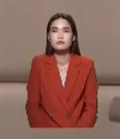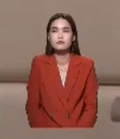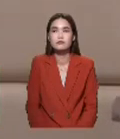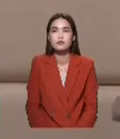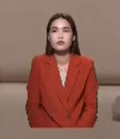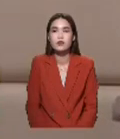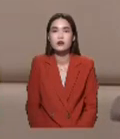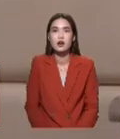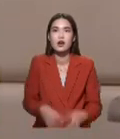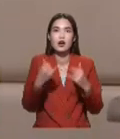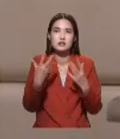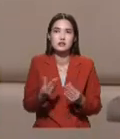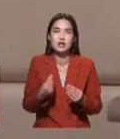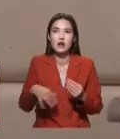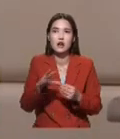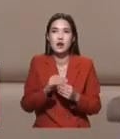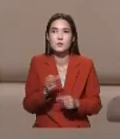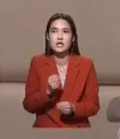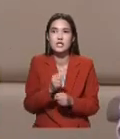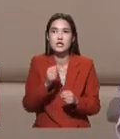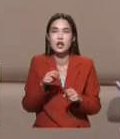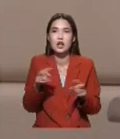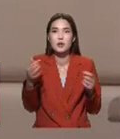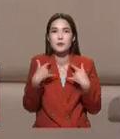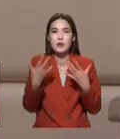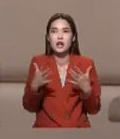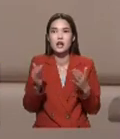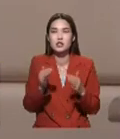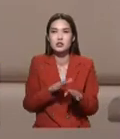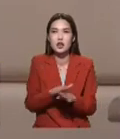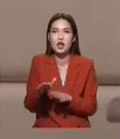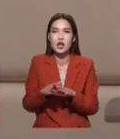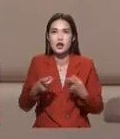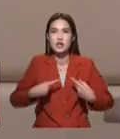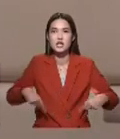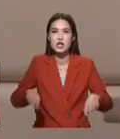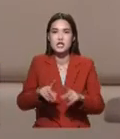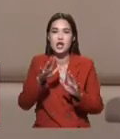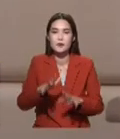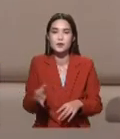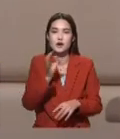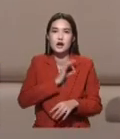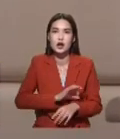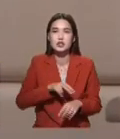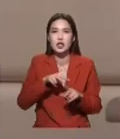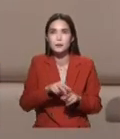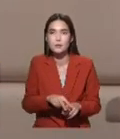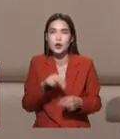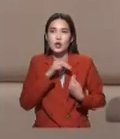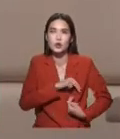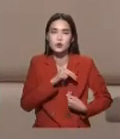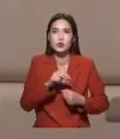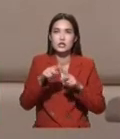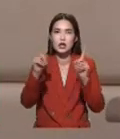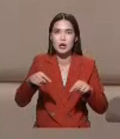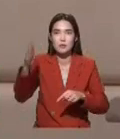Исполнение данного вида наказания предлагается закрепить за местными исполнительными органами. Применение принудительного труда в рамках